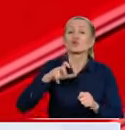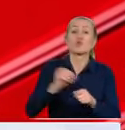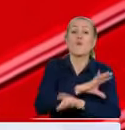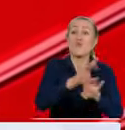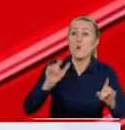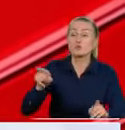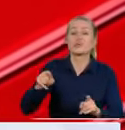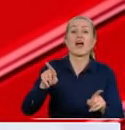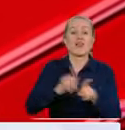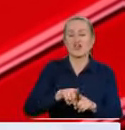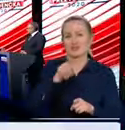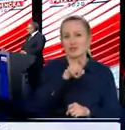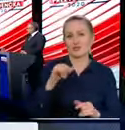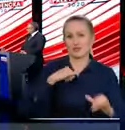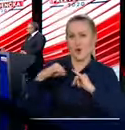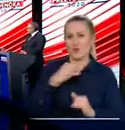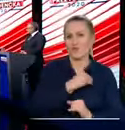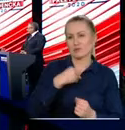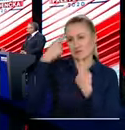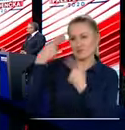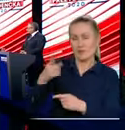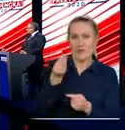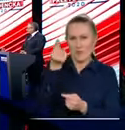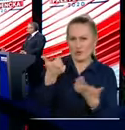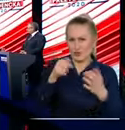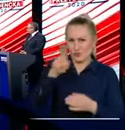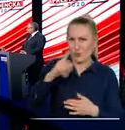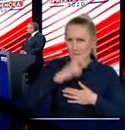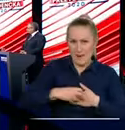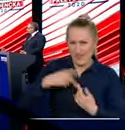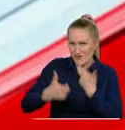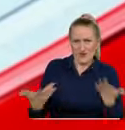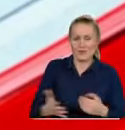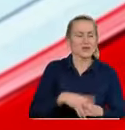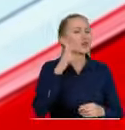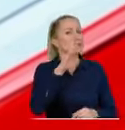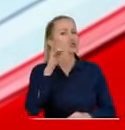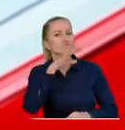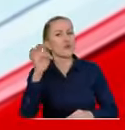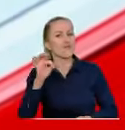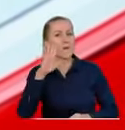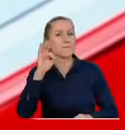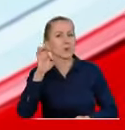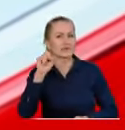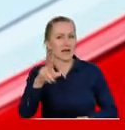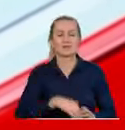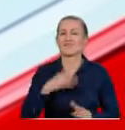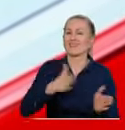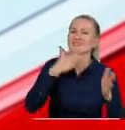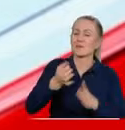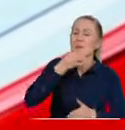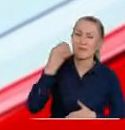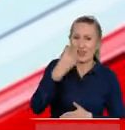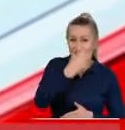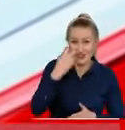Polaków samych. Trzeba było płacić 600 zł za szczepionkę. Bardzo dziękuję. Krzysztof Bosak. No to kolejne ciekawe pytanie. Pytanie o coś, co